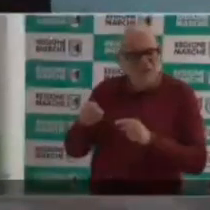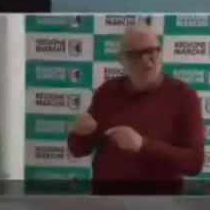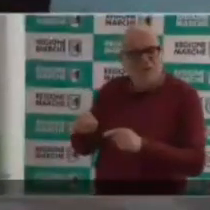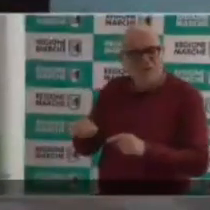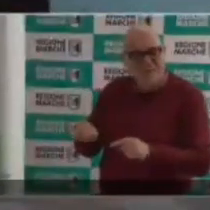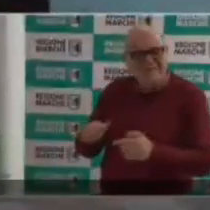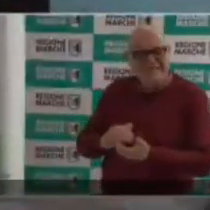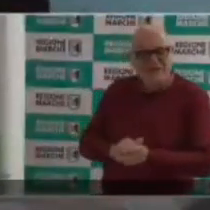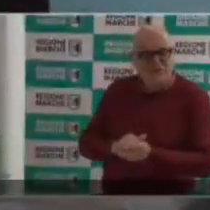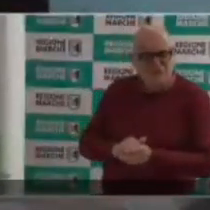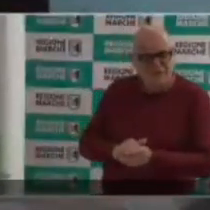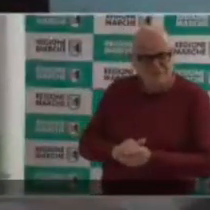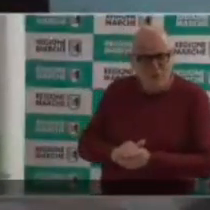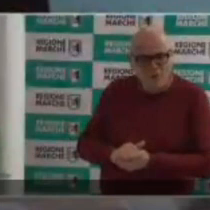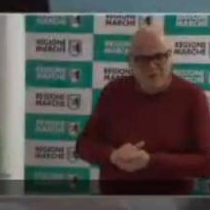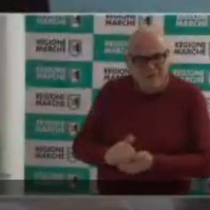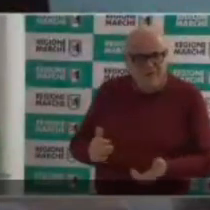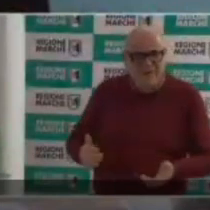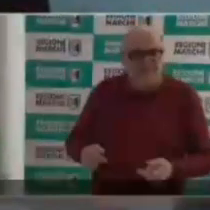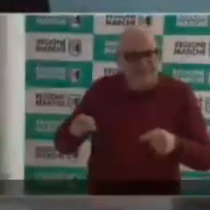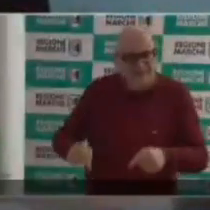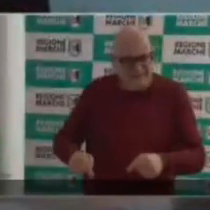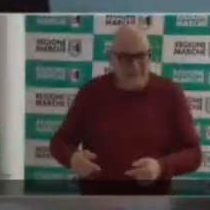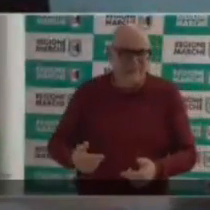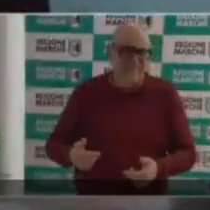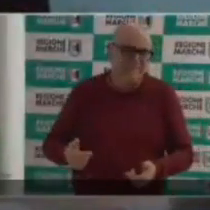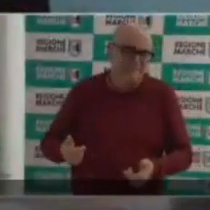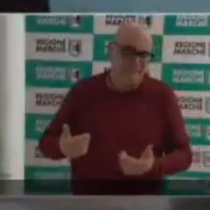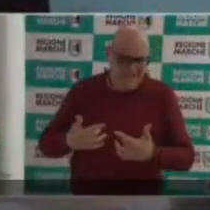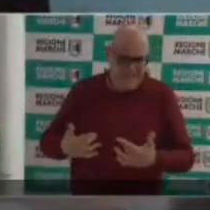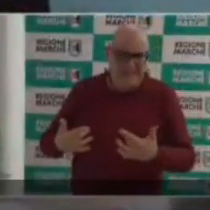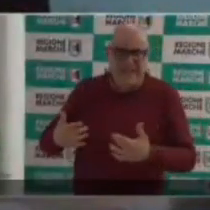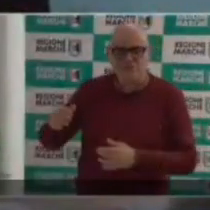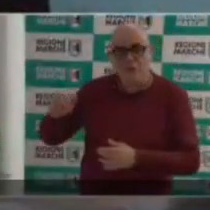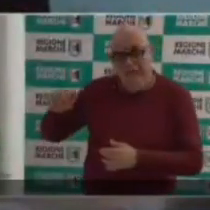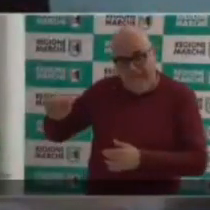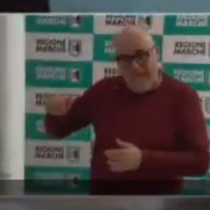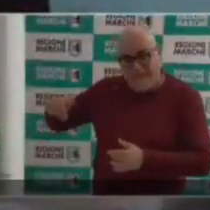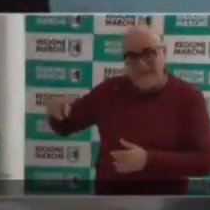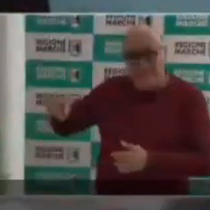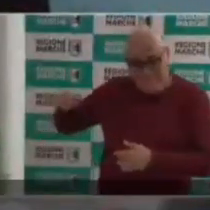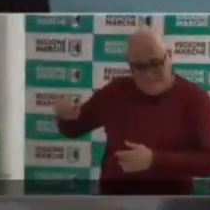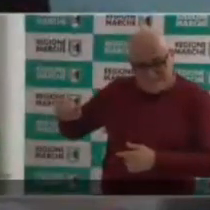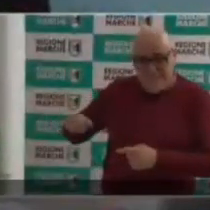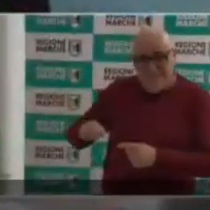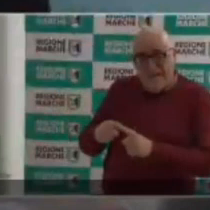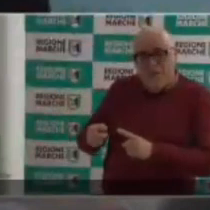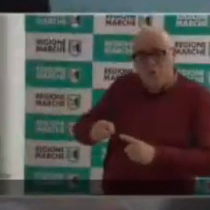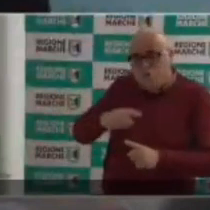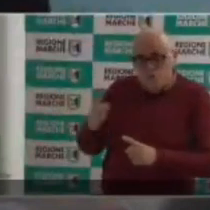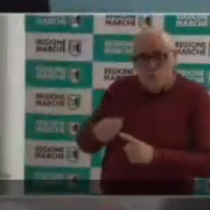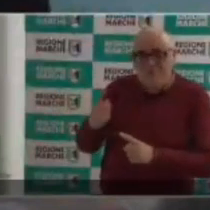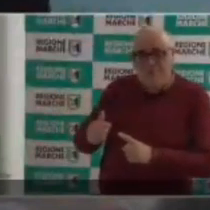pensato, c'è l'ANPAS come capofila che ringrazio particolarmente, ma ci sono anche tutti quelli che poi fanno